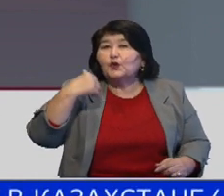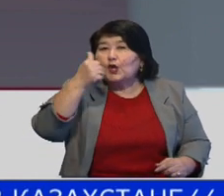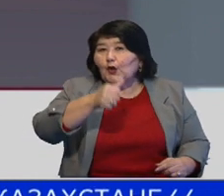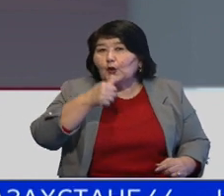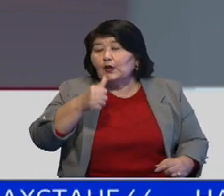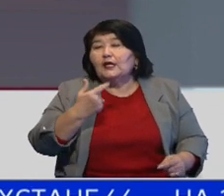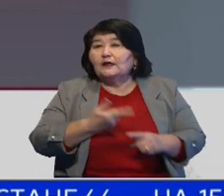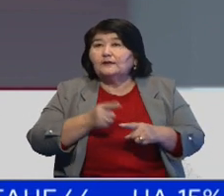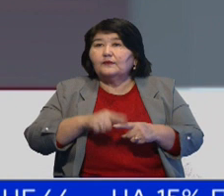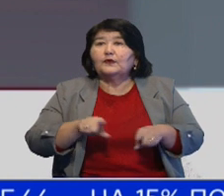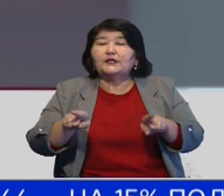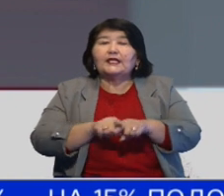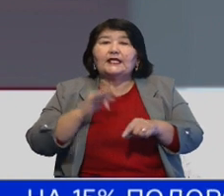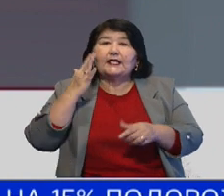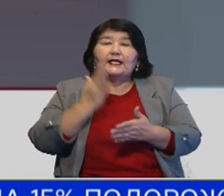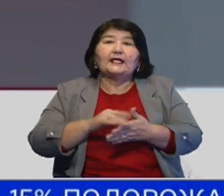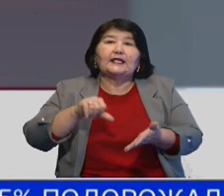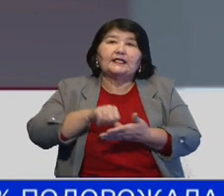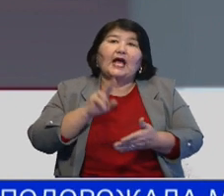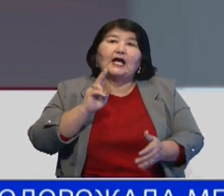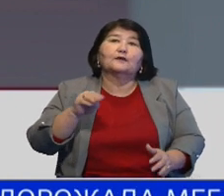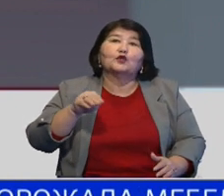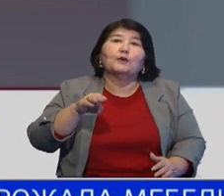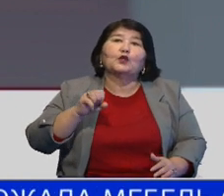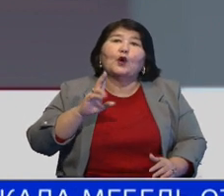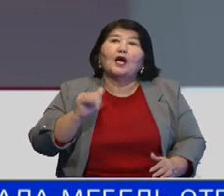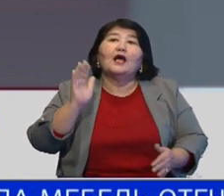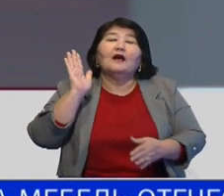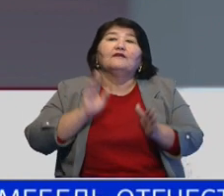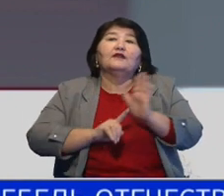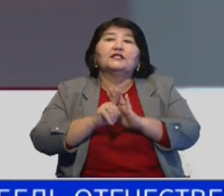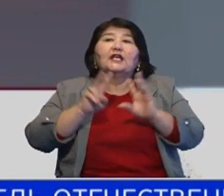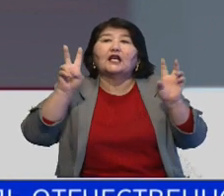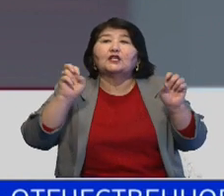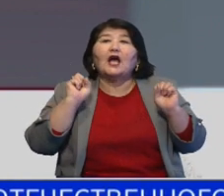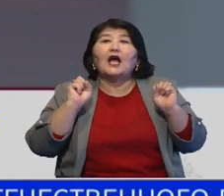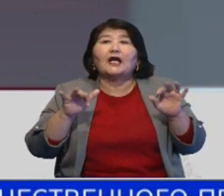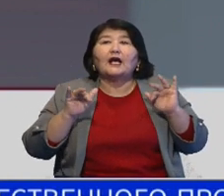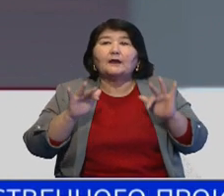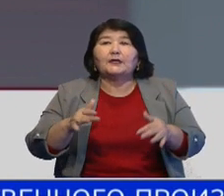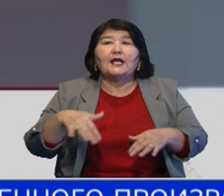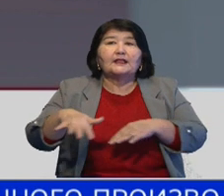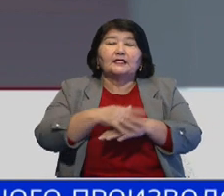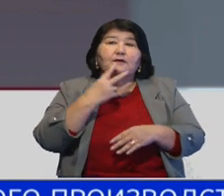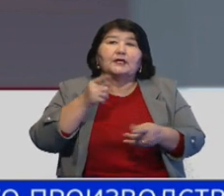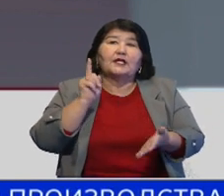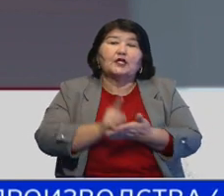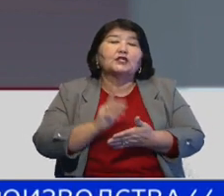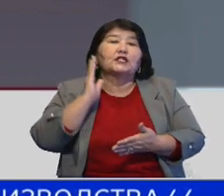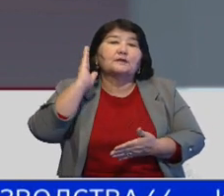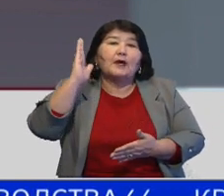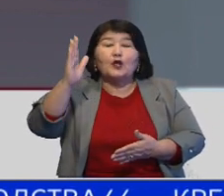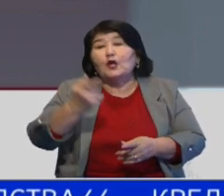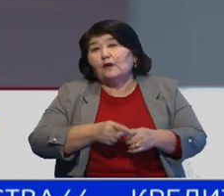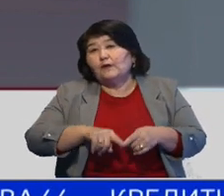год. Стержневой идеей является цитата Касым-Жомарта Токаева, вынесенная в заголовок «Как прогрессивная нация мы должны смотреть только вперед». По